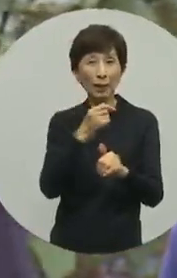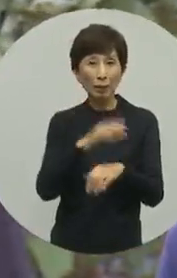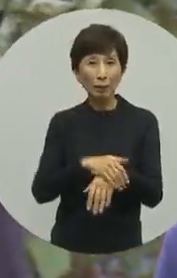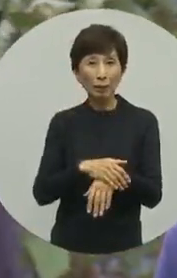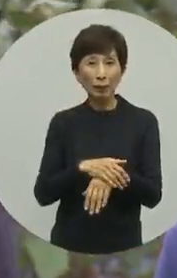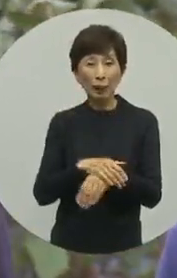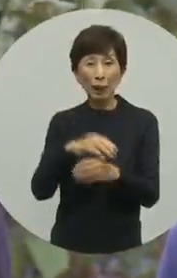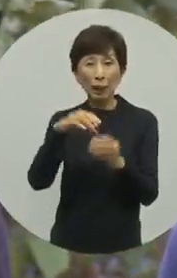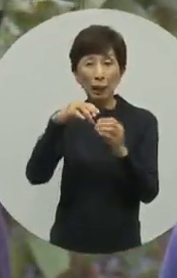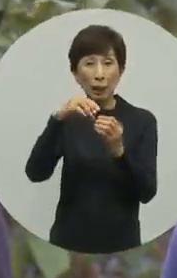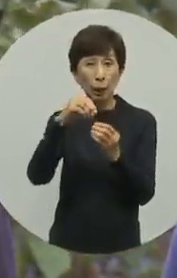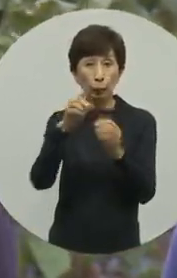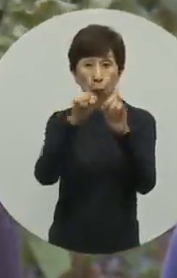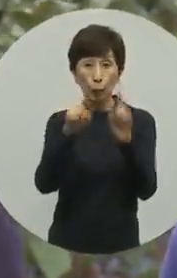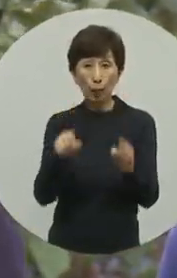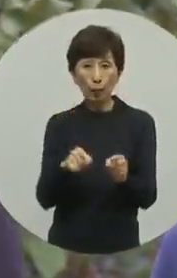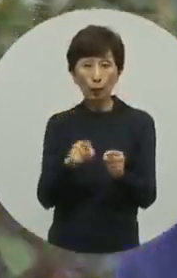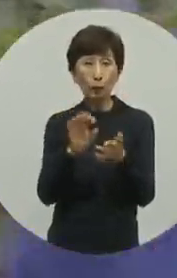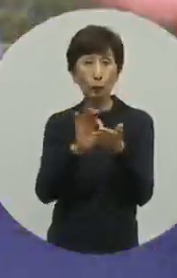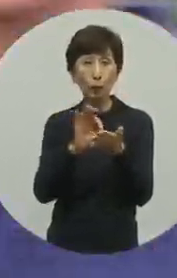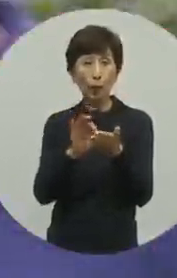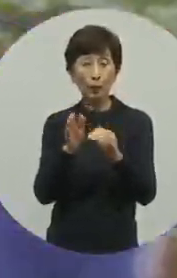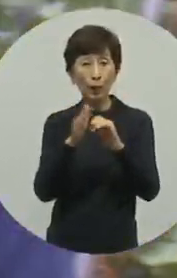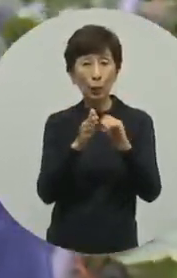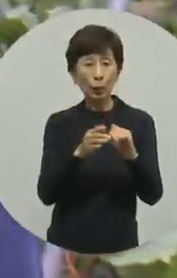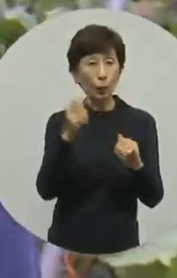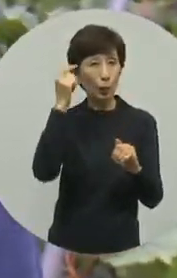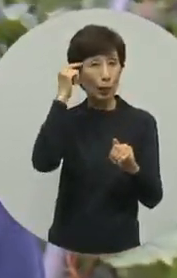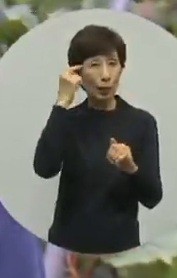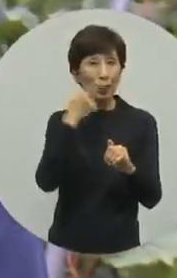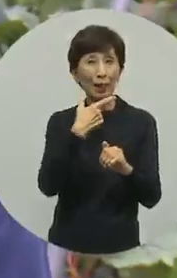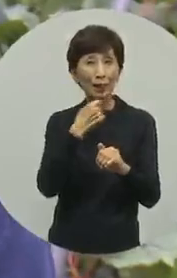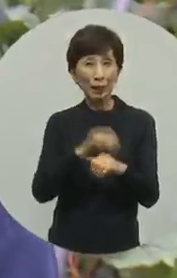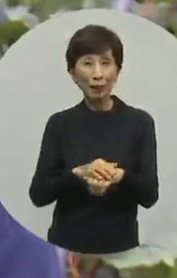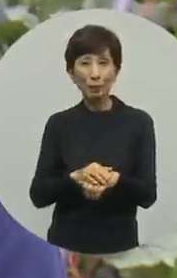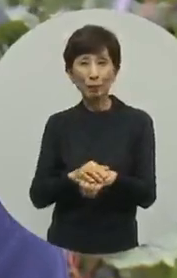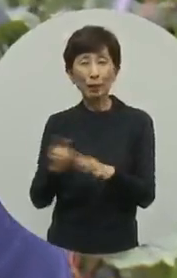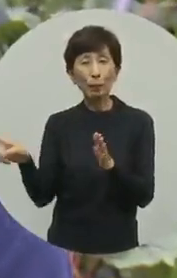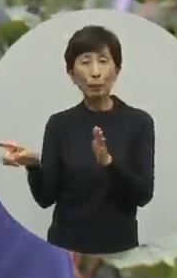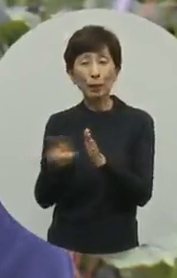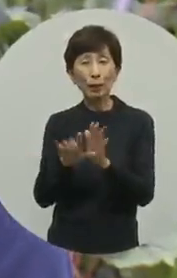形を生かしたレシピを考えたいと思います。 今までにないようなナスの